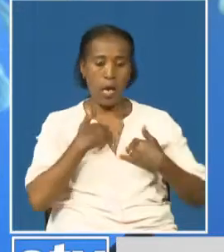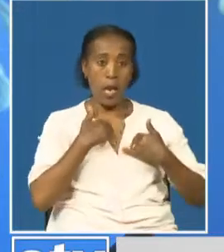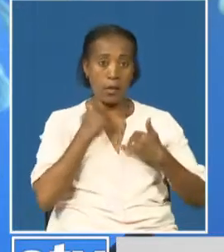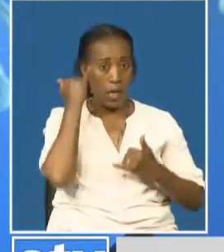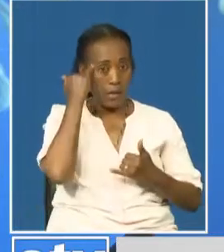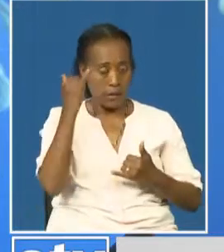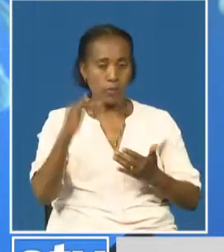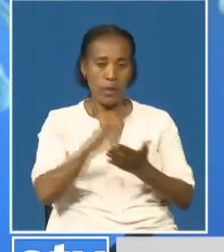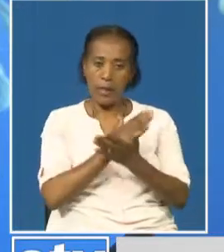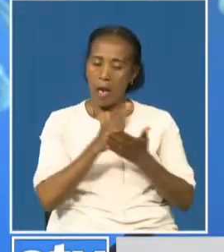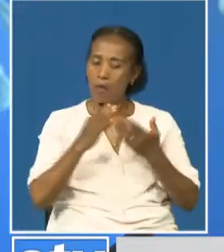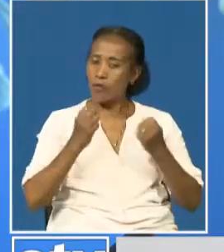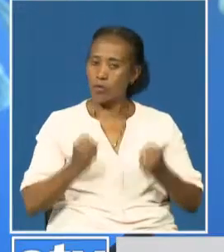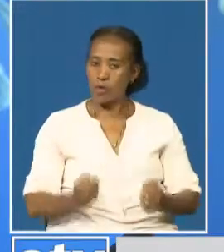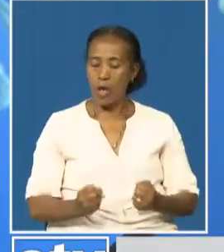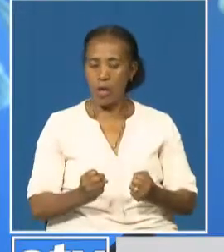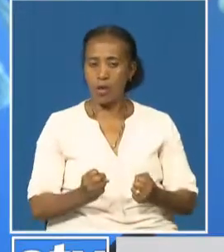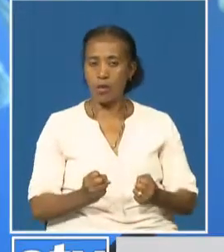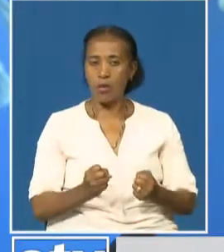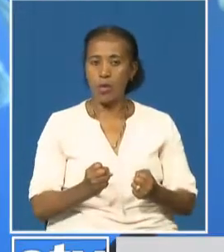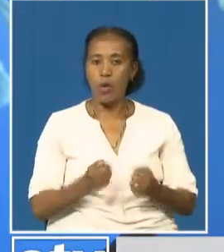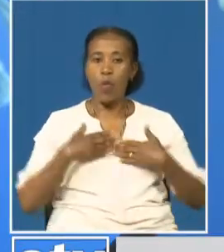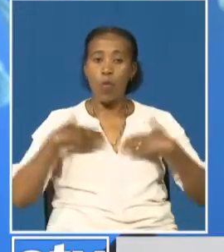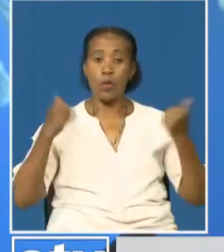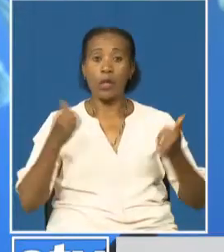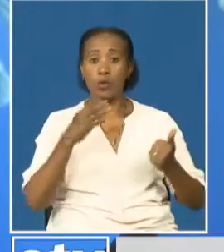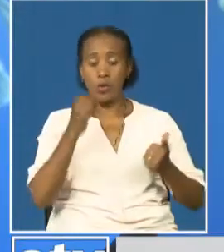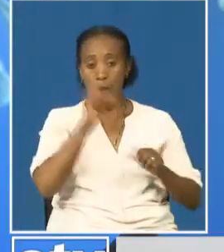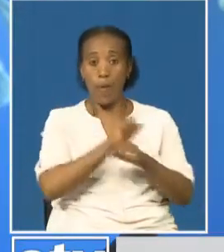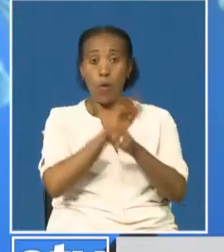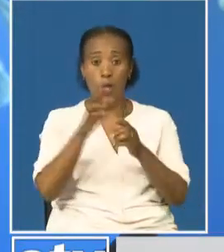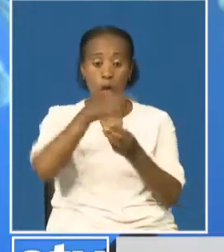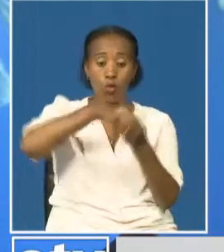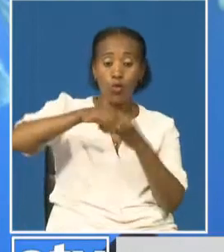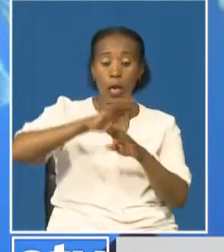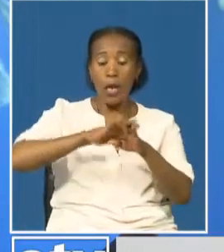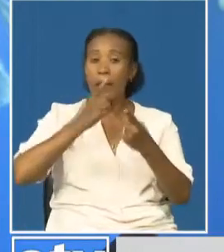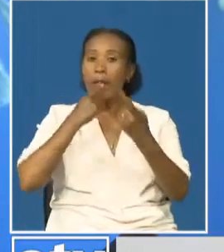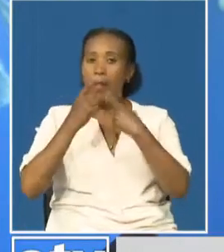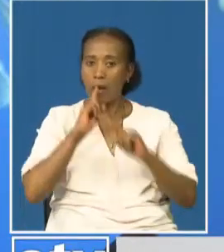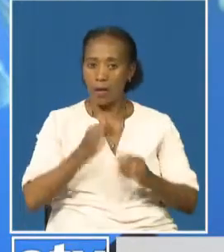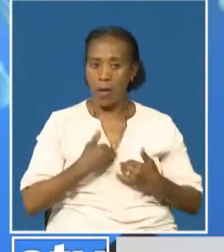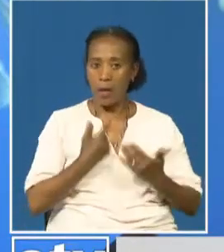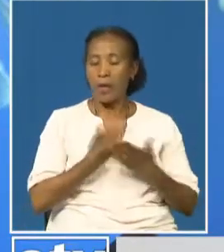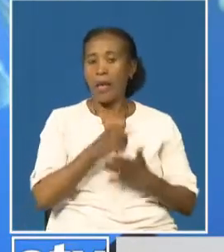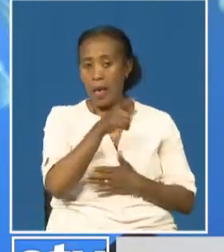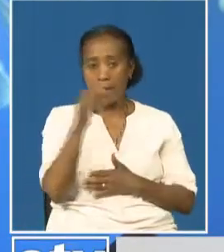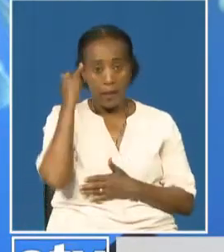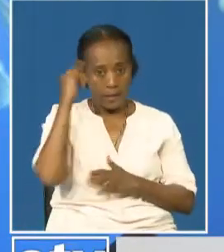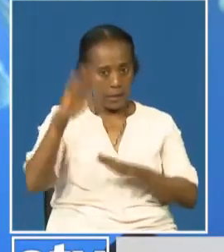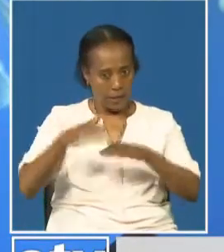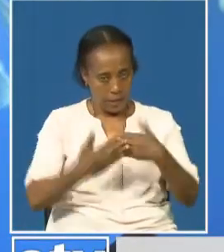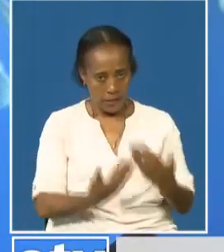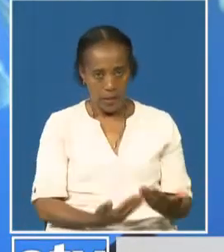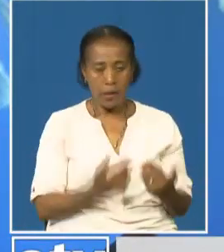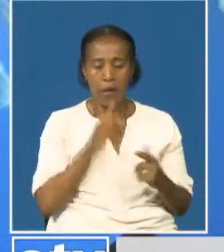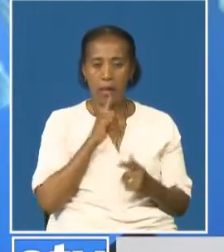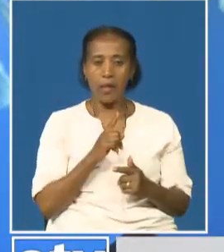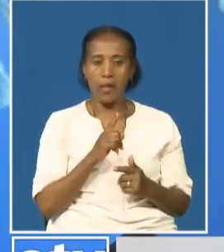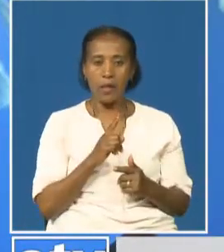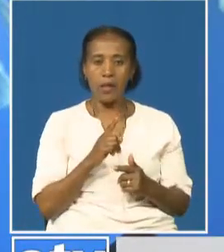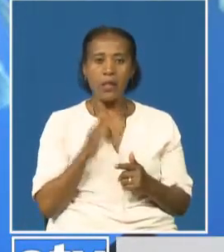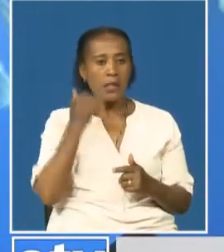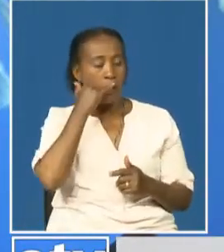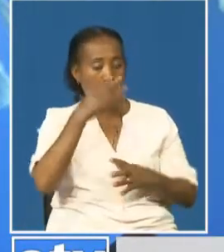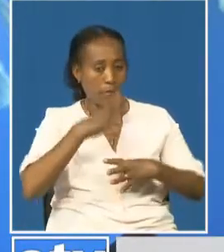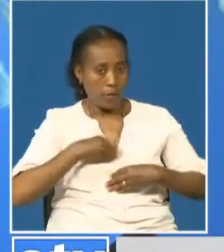ከያላችሁበት ሐሳባችሁን ልታካፍሉን ትችላላችሁ። በወጣቶችና በኮሮና ዙሪያ ላይ ነው እየተነጋገርን ያለነው። የእናንተን ሐሳብ እናስተናግዳለን።